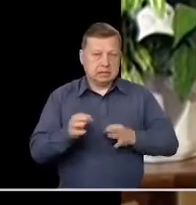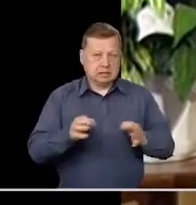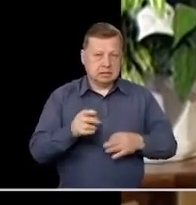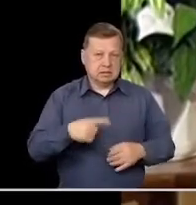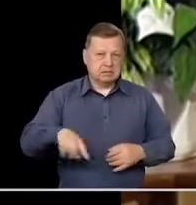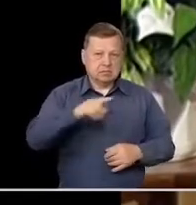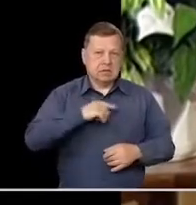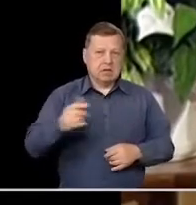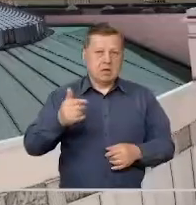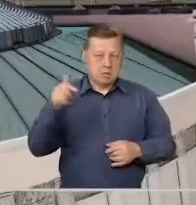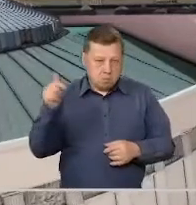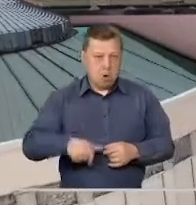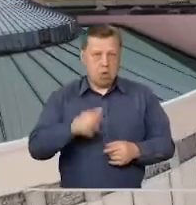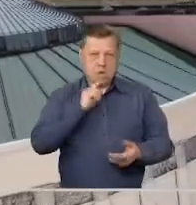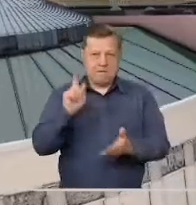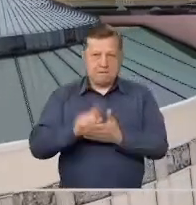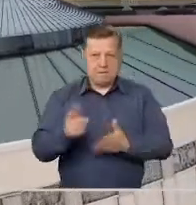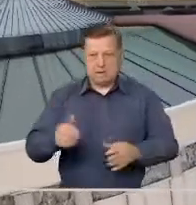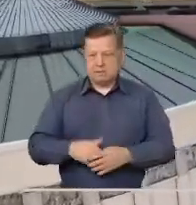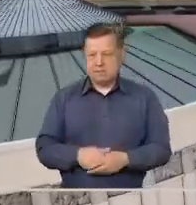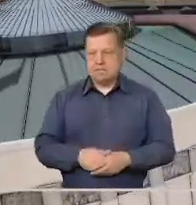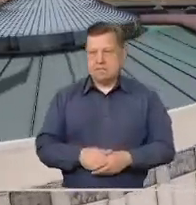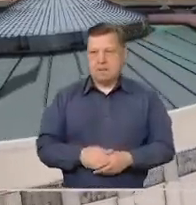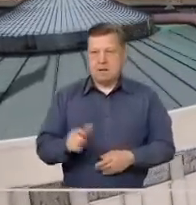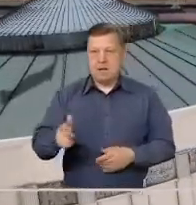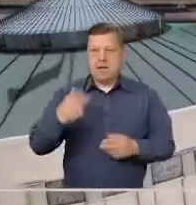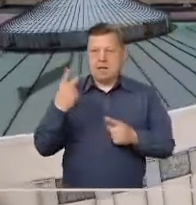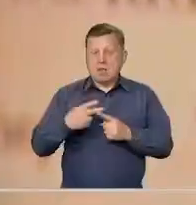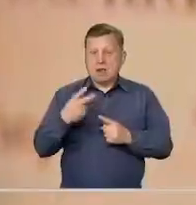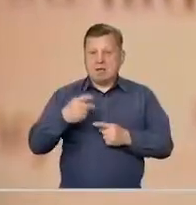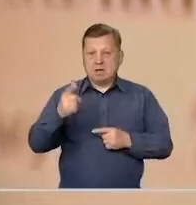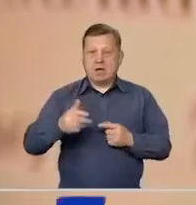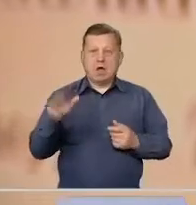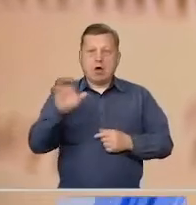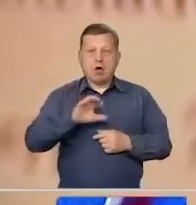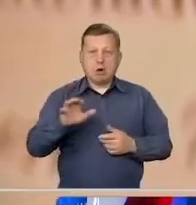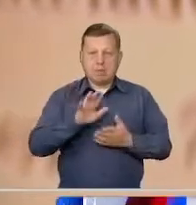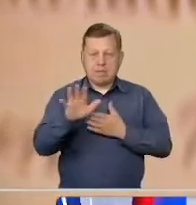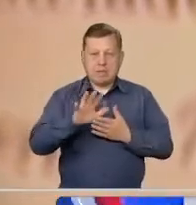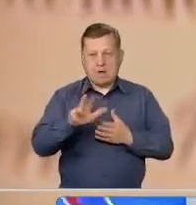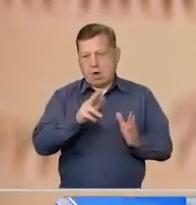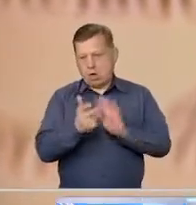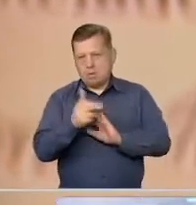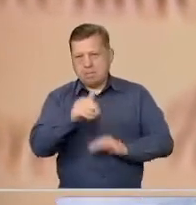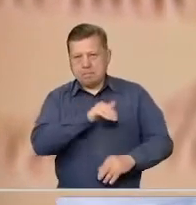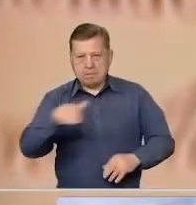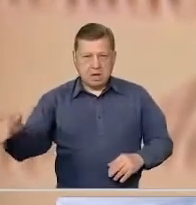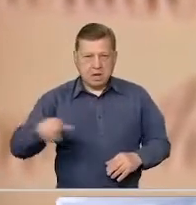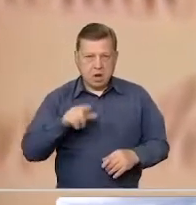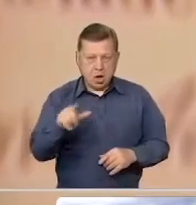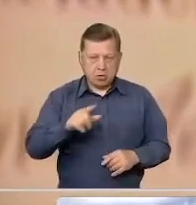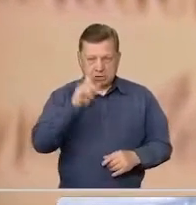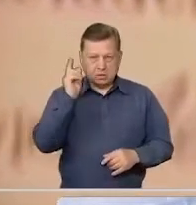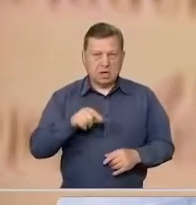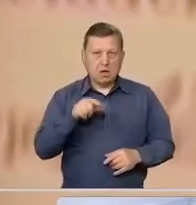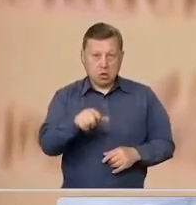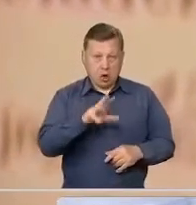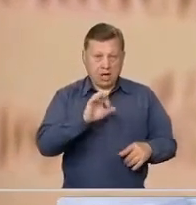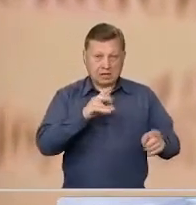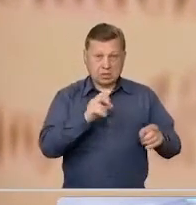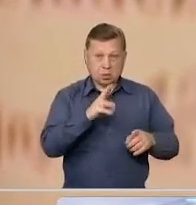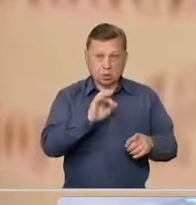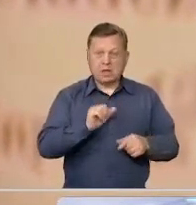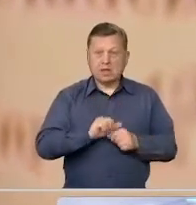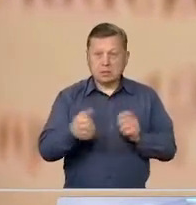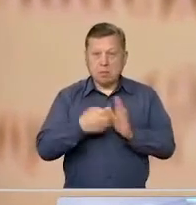umieliśmy wygrać. Tu nie ma innych telewizji. Wiadomości ogląda 15-18 milionów ludzi. To jest wywiad z Jackiem Kuroń? Nie, to jest pogadanka pod tytułem, tak